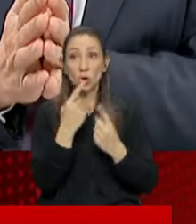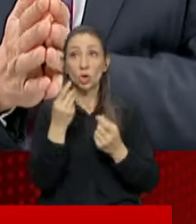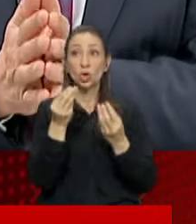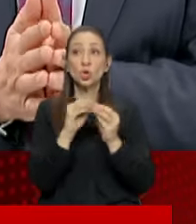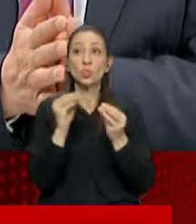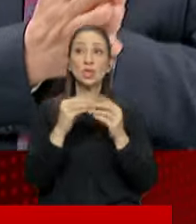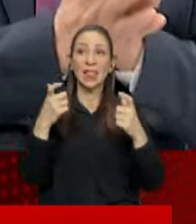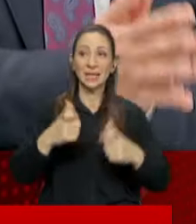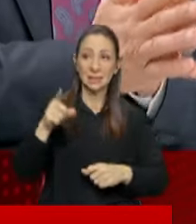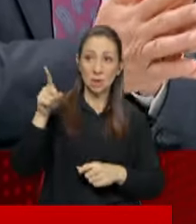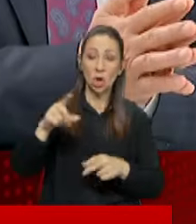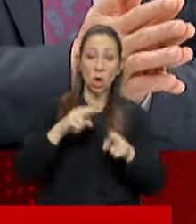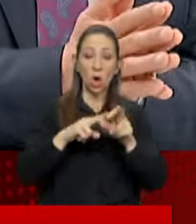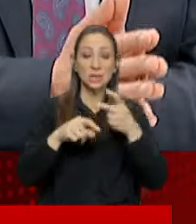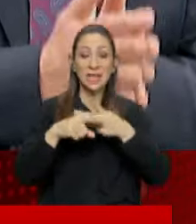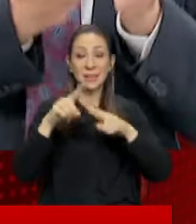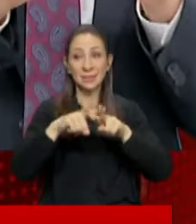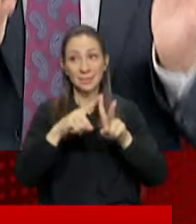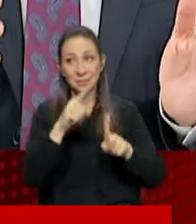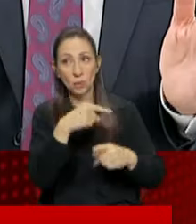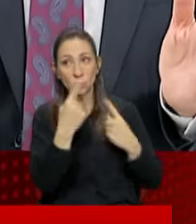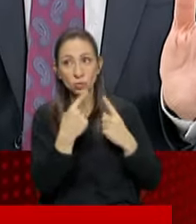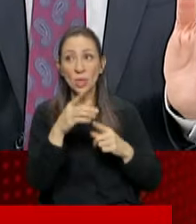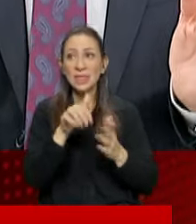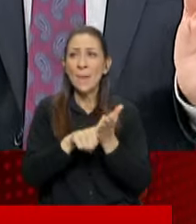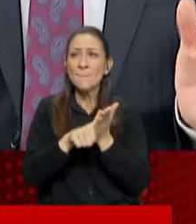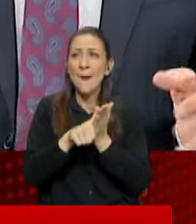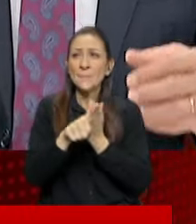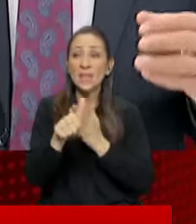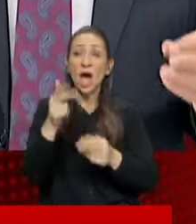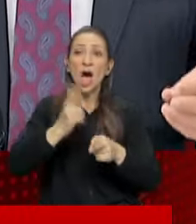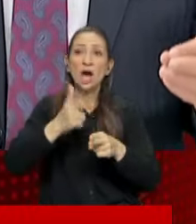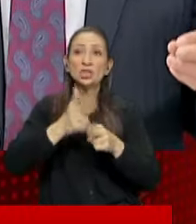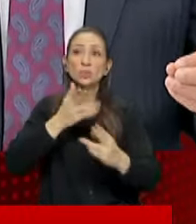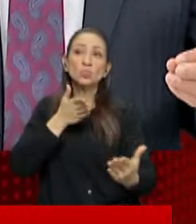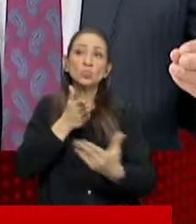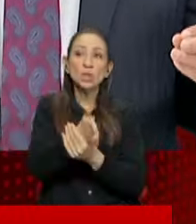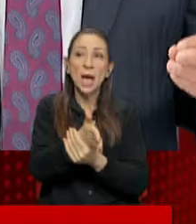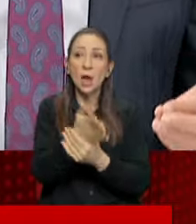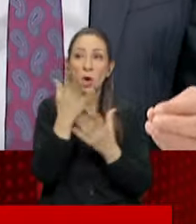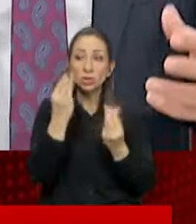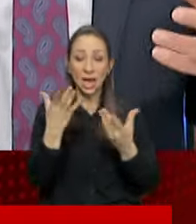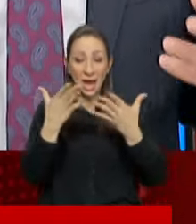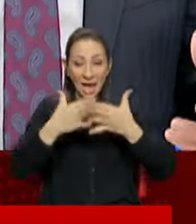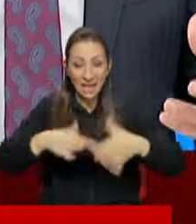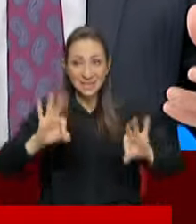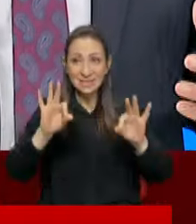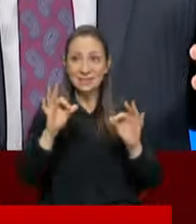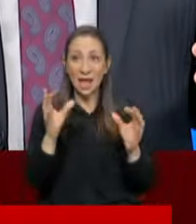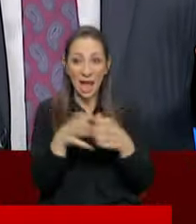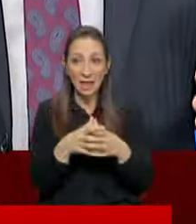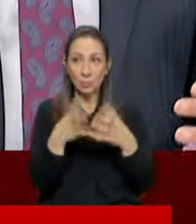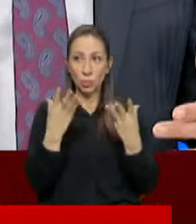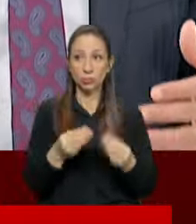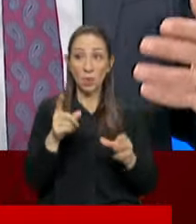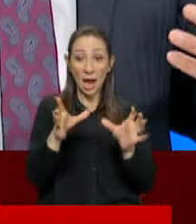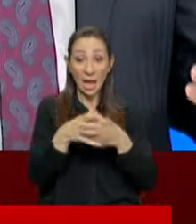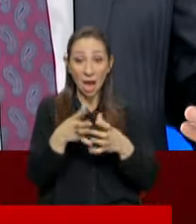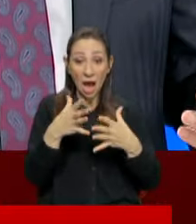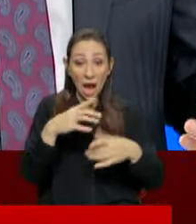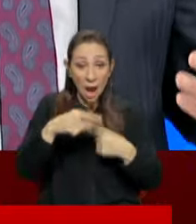Yumurtalık konuşuluyor, Kozan konuşuluyor. Bunların tamamında acil müdahale edebilecek hazır timler oluşacak. Ve hazır